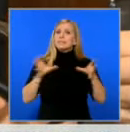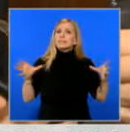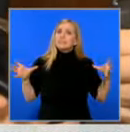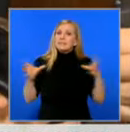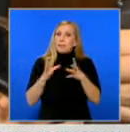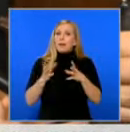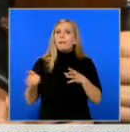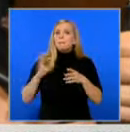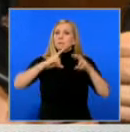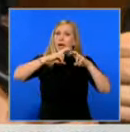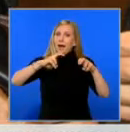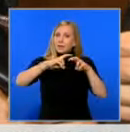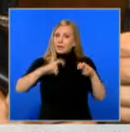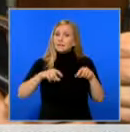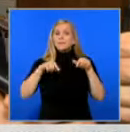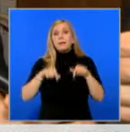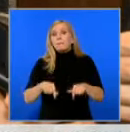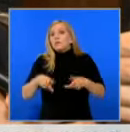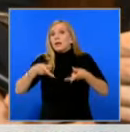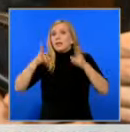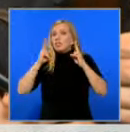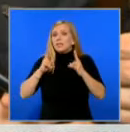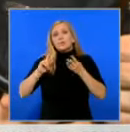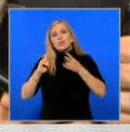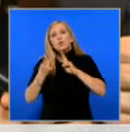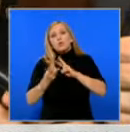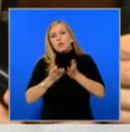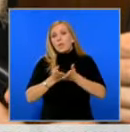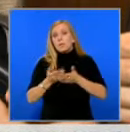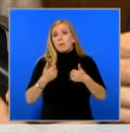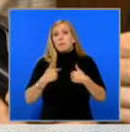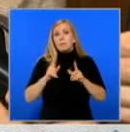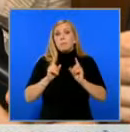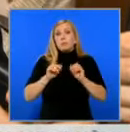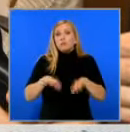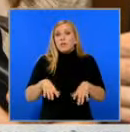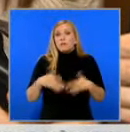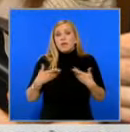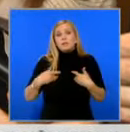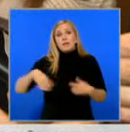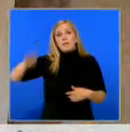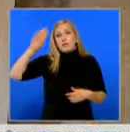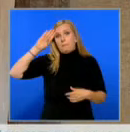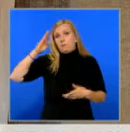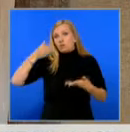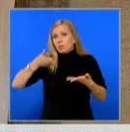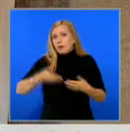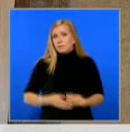анализирана решенията започват да изглеждат по друг начин и на мен не ми остава нищо друго освен да им се подчиним